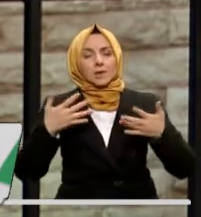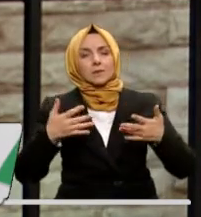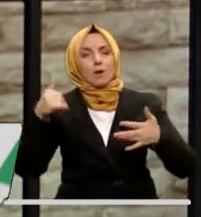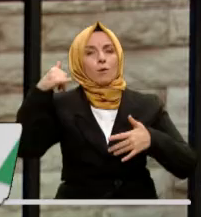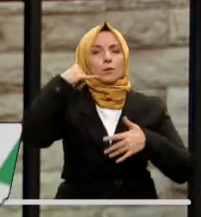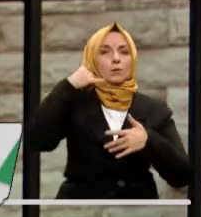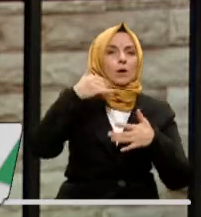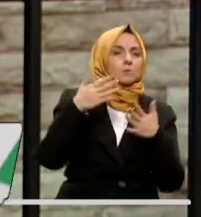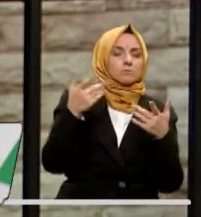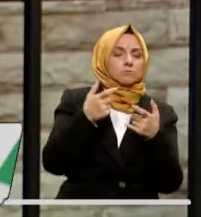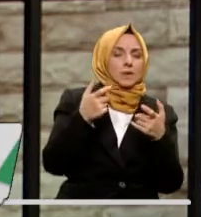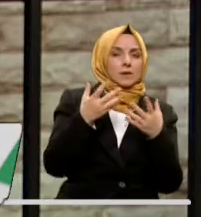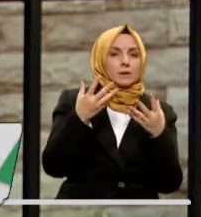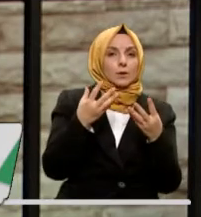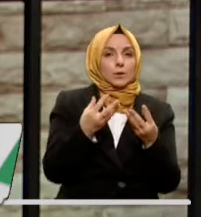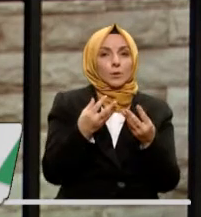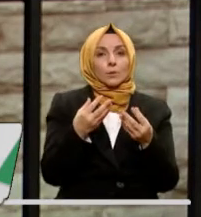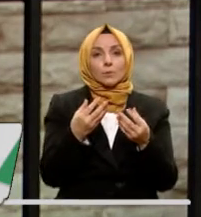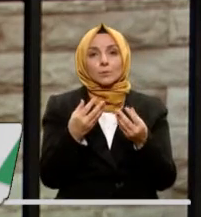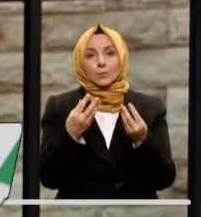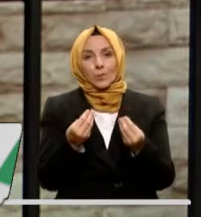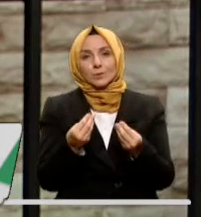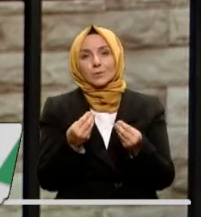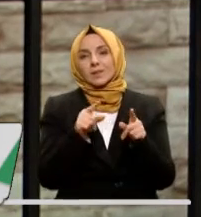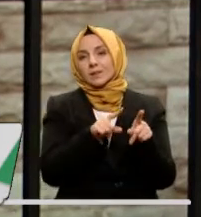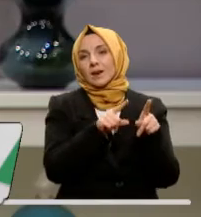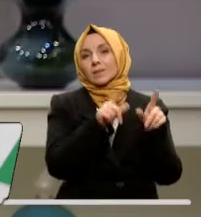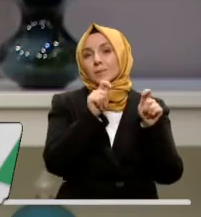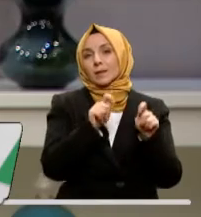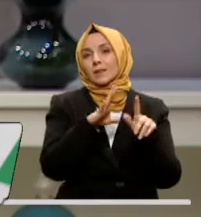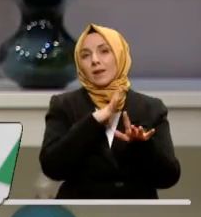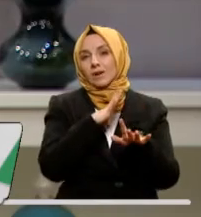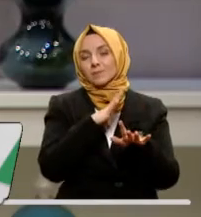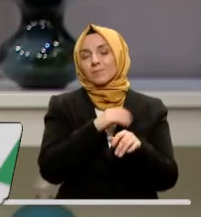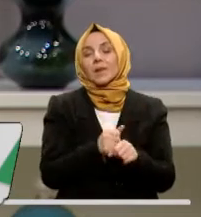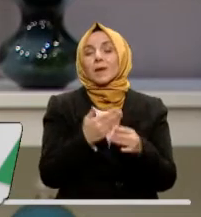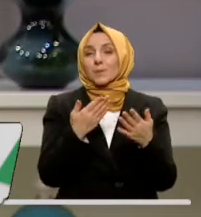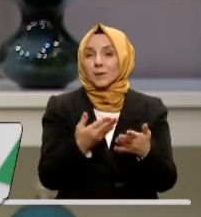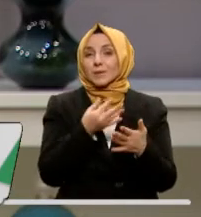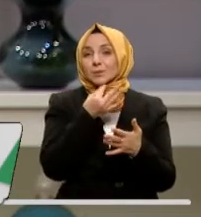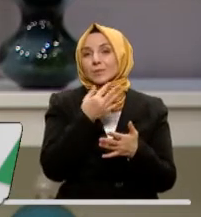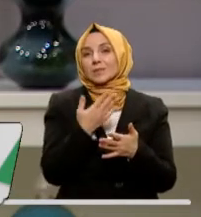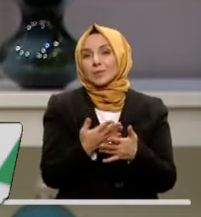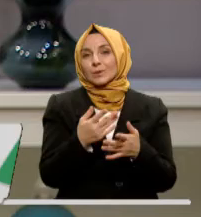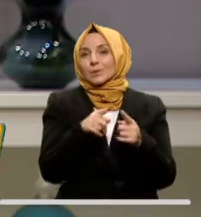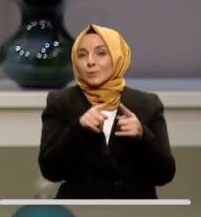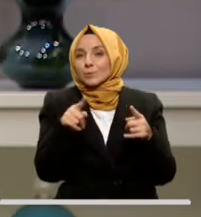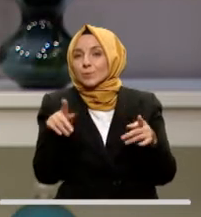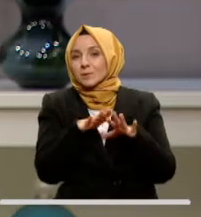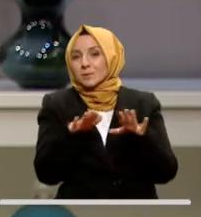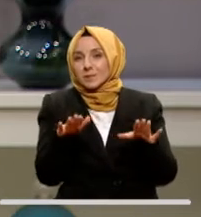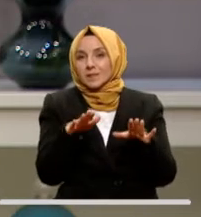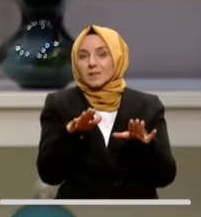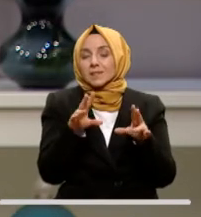sevindiriyor Elhamdülillah vatandaşımız bunu takipçi oluyor peki Ahmet Bey çok teşekkür ediyorum sürümünün Sonuna Geldik Böylece